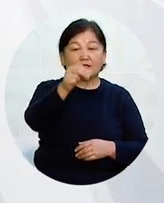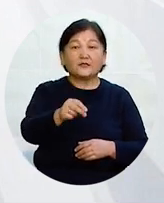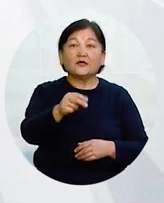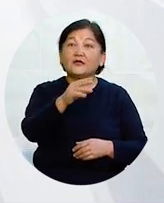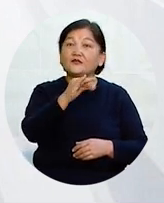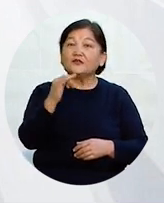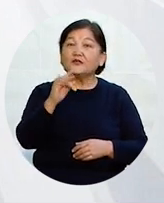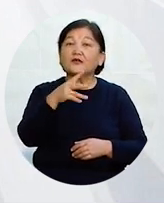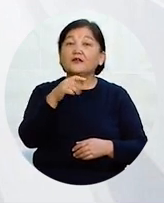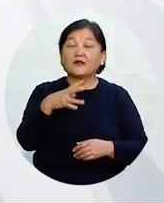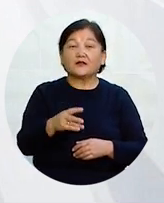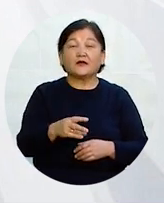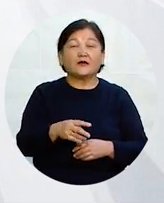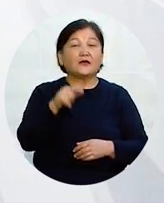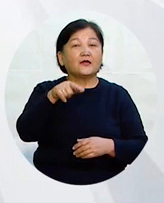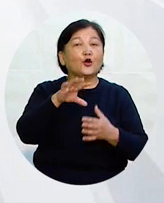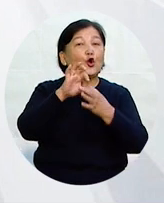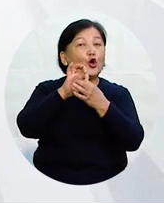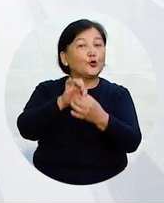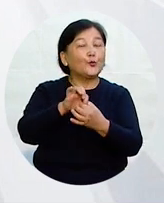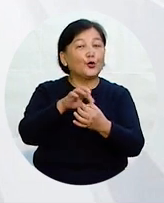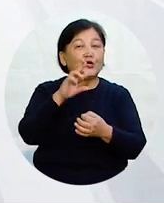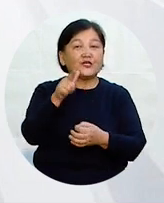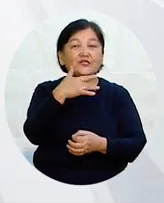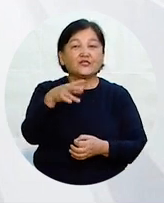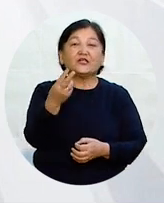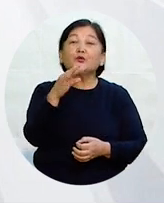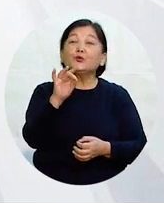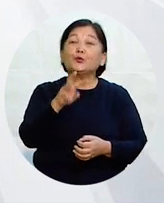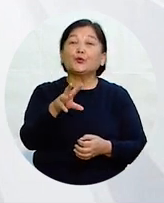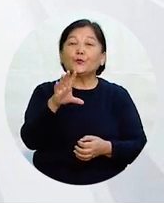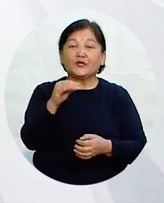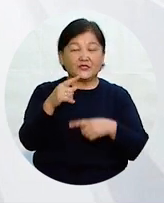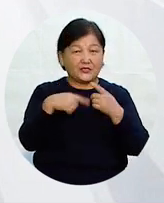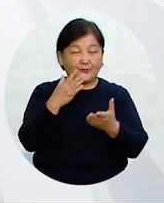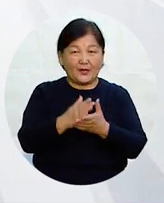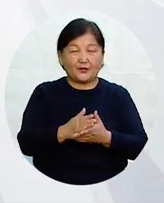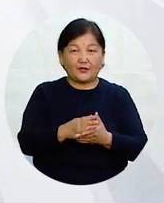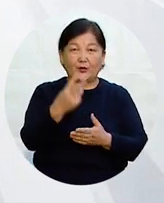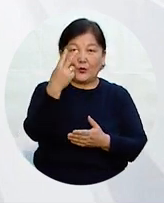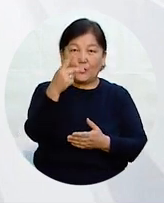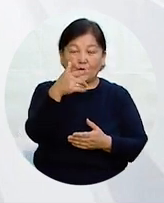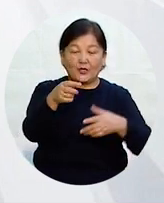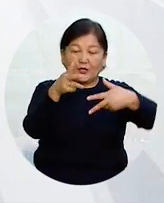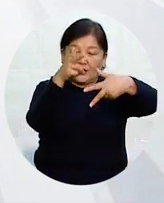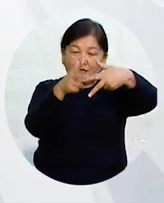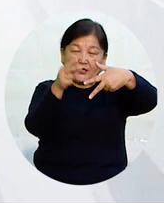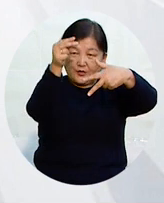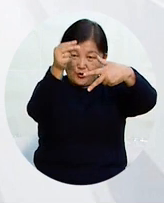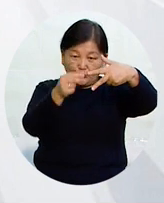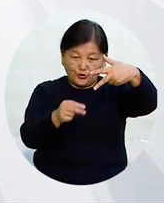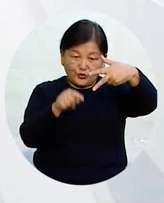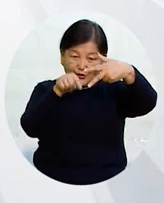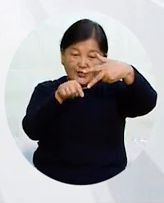монгол бичигт холбох хэшгийн дүрэн гэж нэрлэдэг. За, тэгэхээр үгийн төгсгөлийг сайн гарах нь вэ? Эдгээр